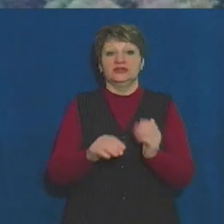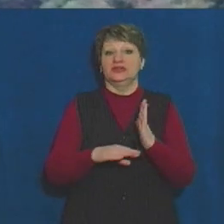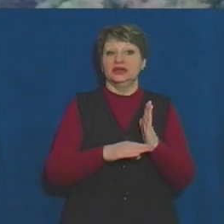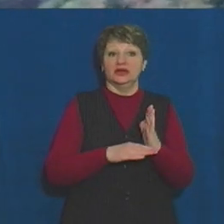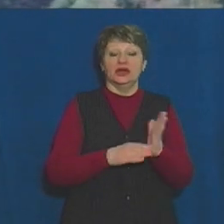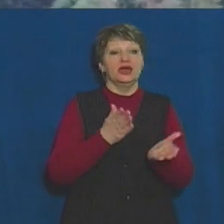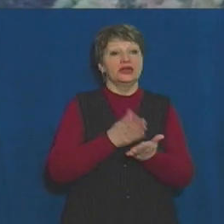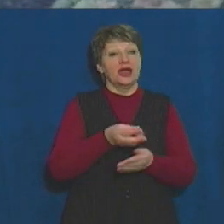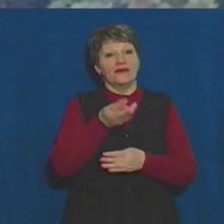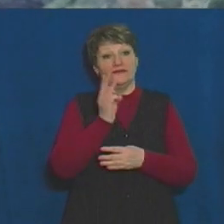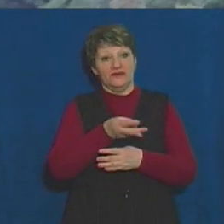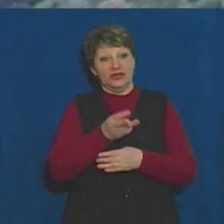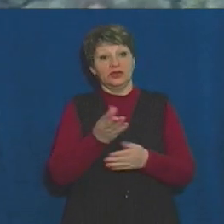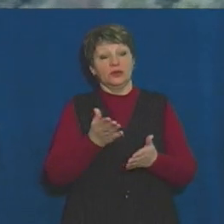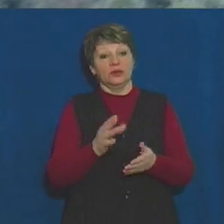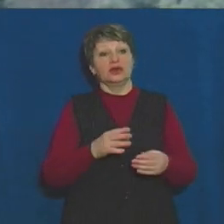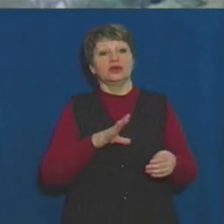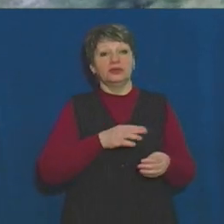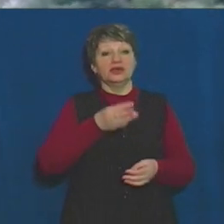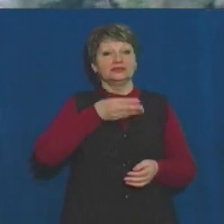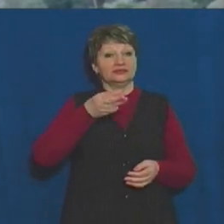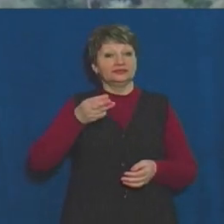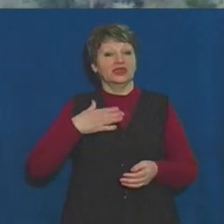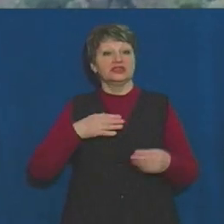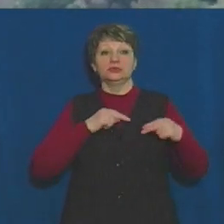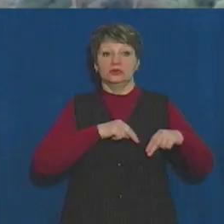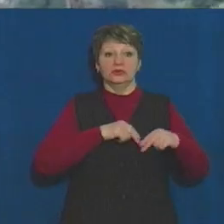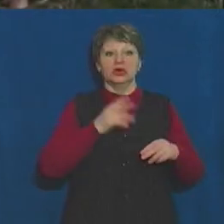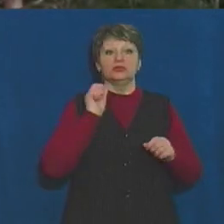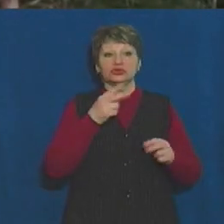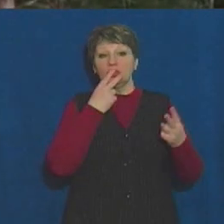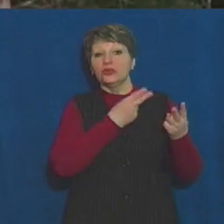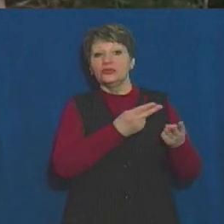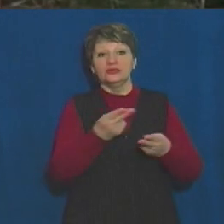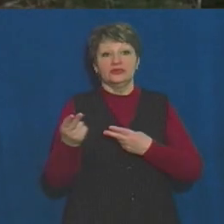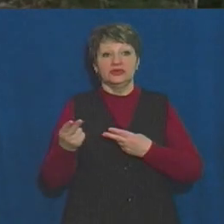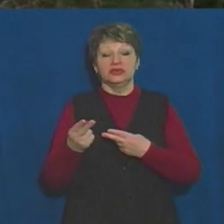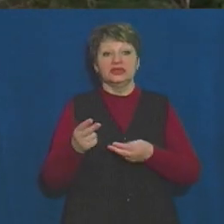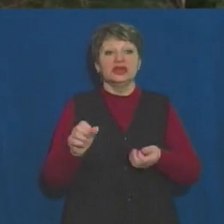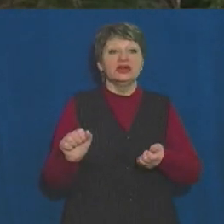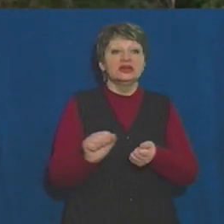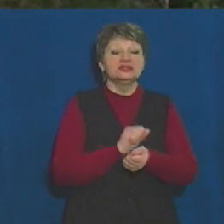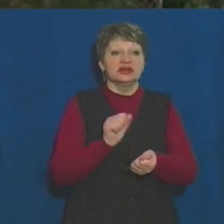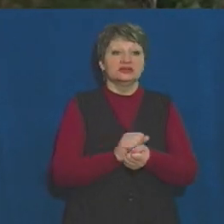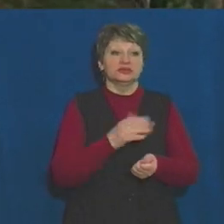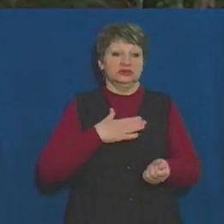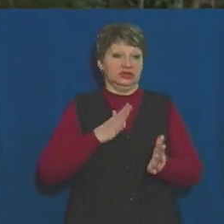відео, яке знято нашими працівниками, де можна побачити всю динаміку всихання наших лісів. І з